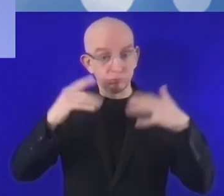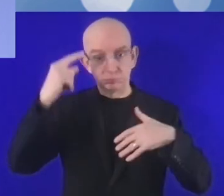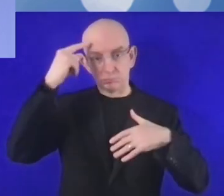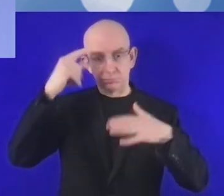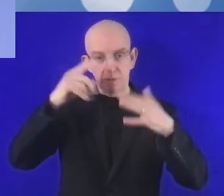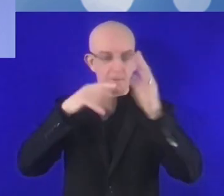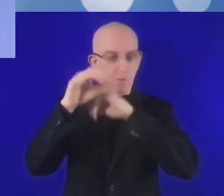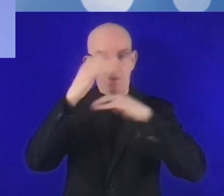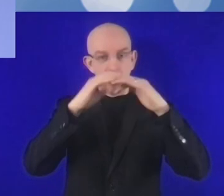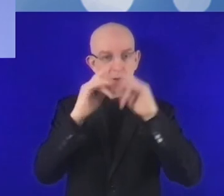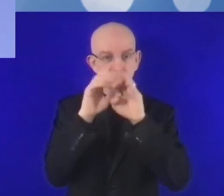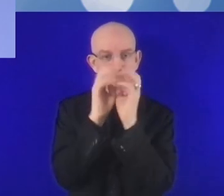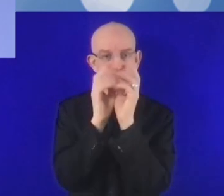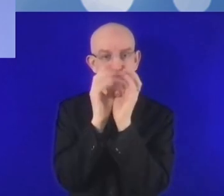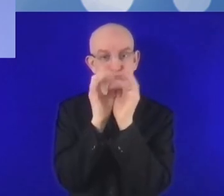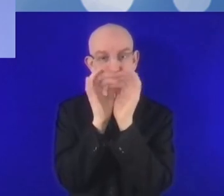неимоверен.